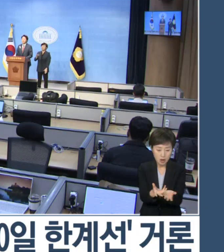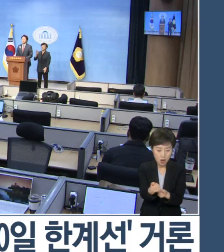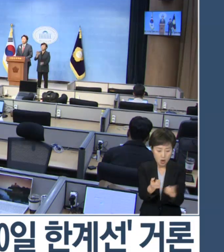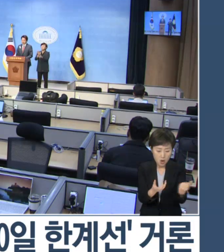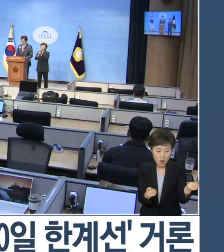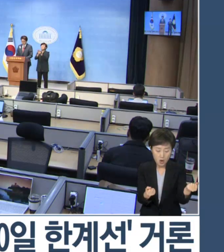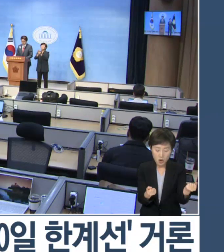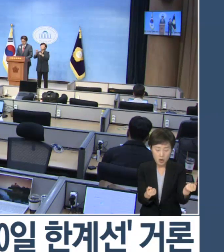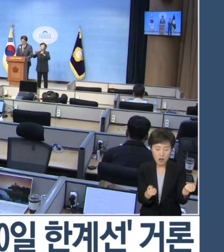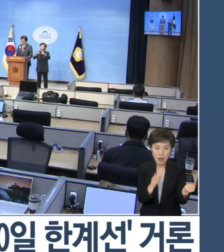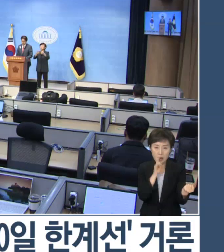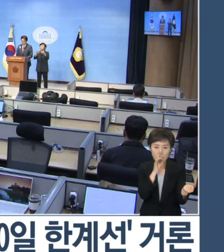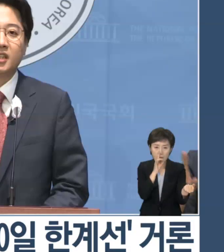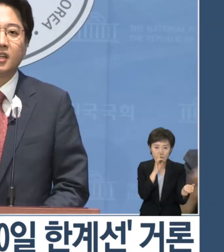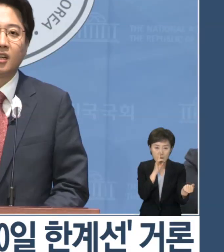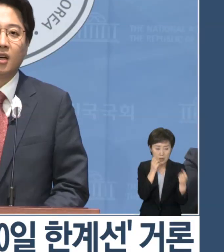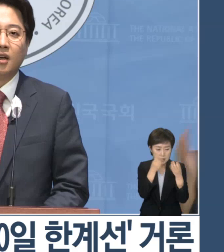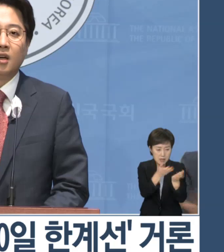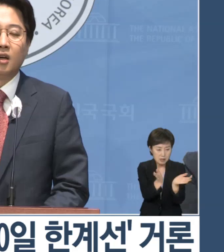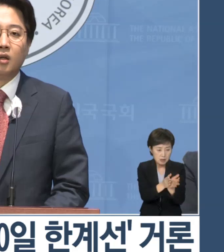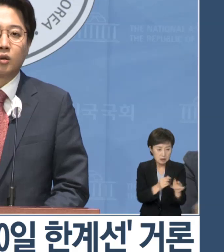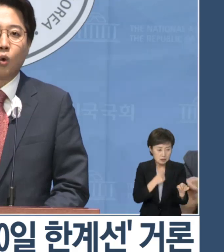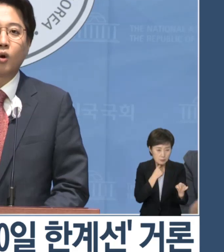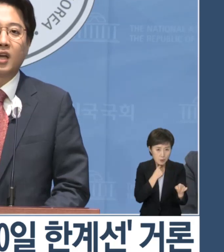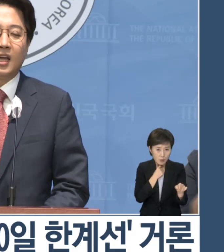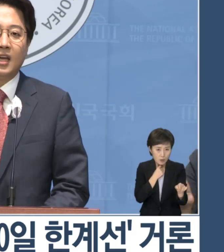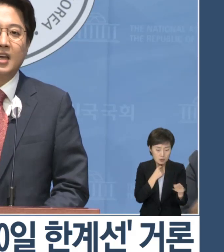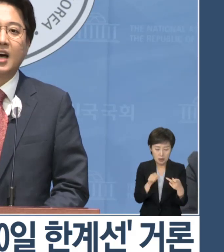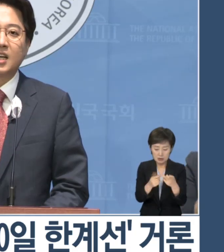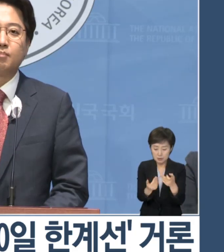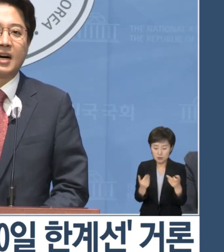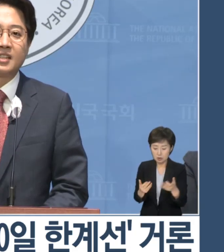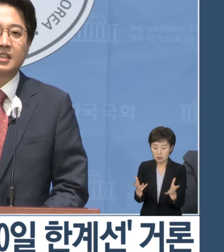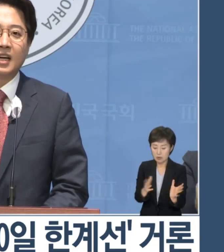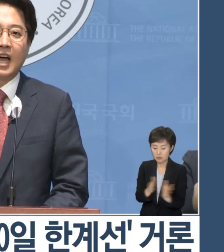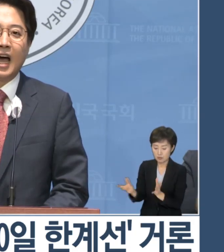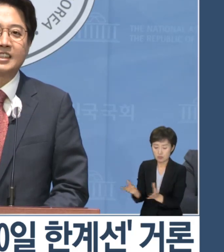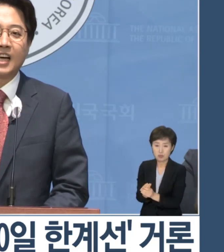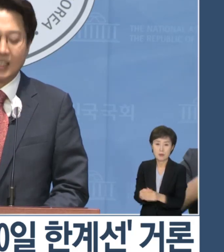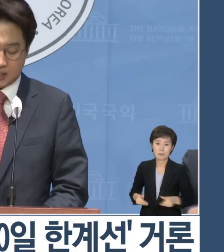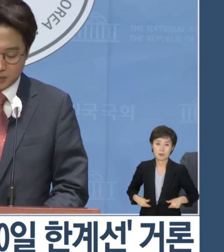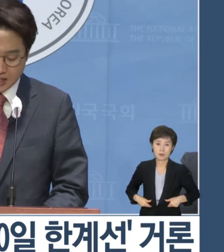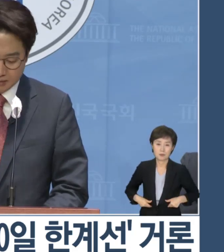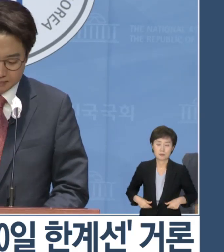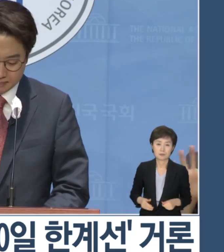벌어진다 하더라도 신당을 만든다 하더라도 그때까지는 갖춰져야 되는 것이기 때문에